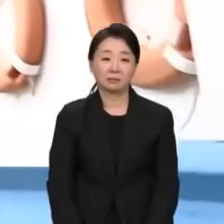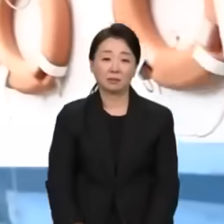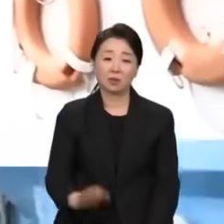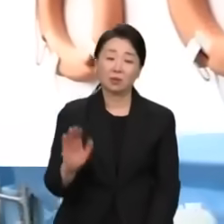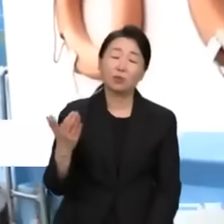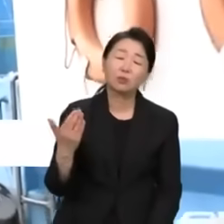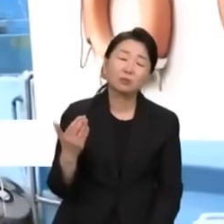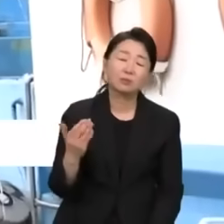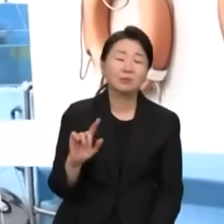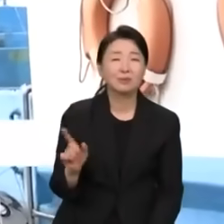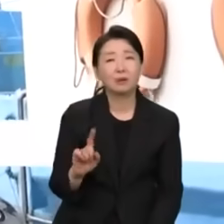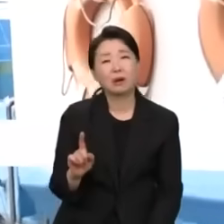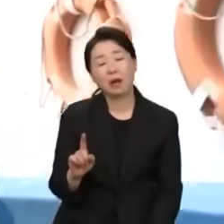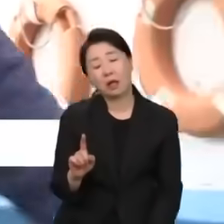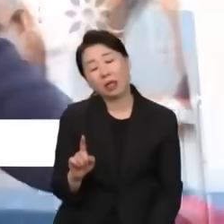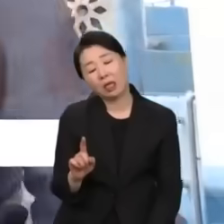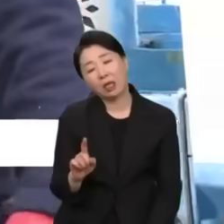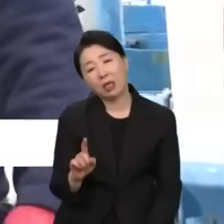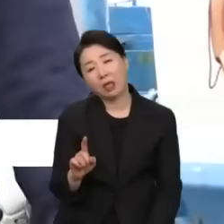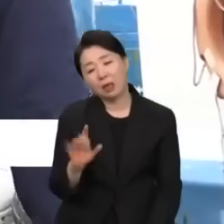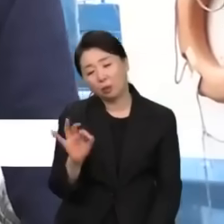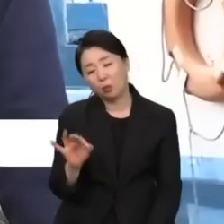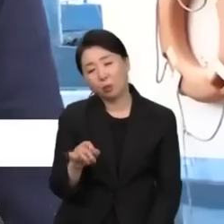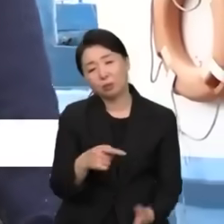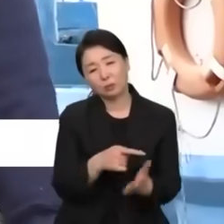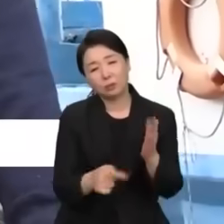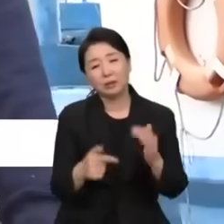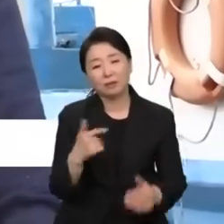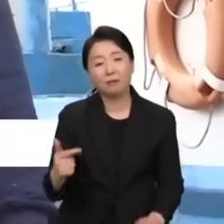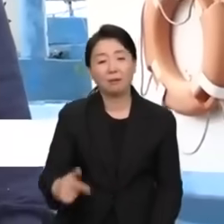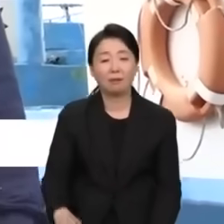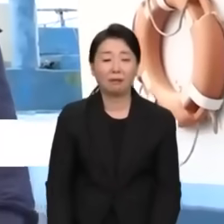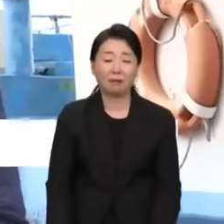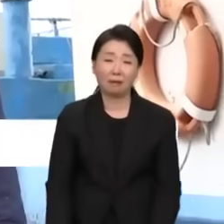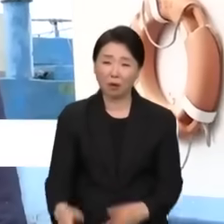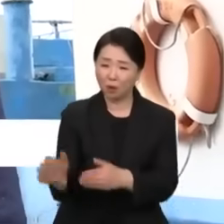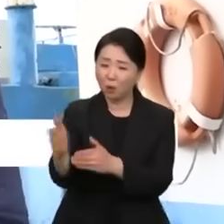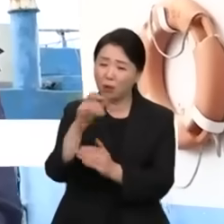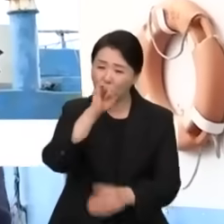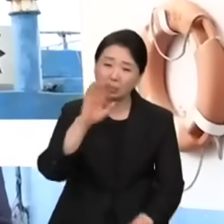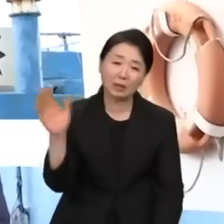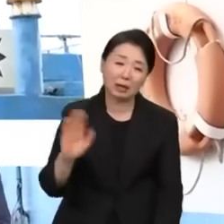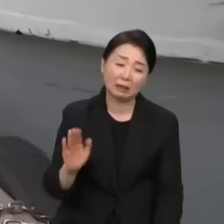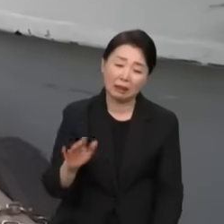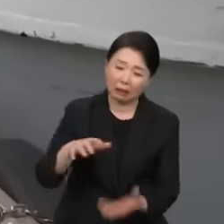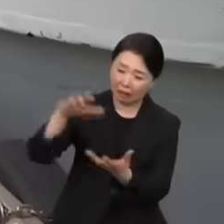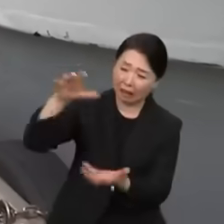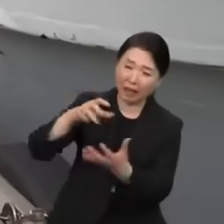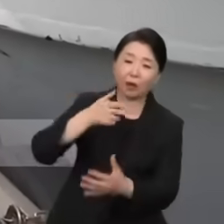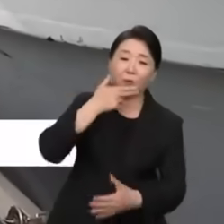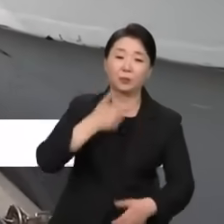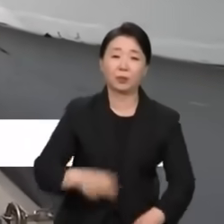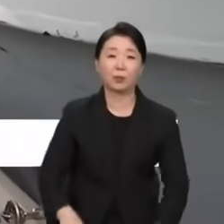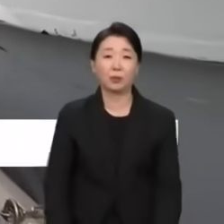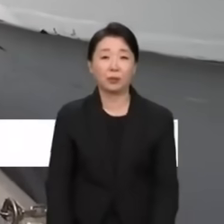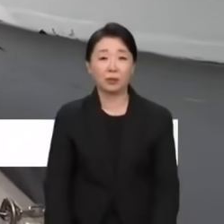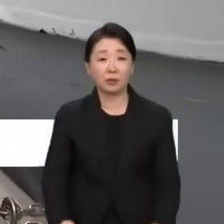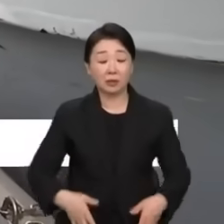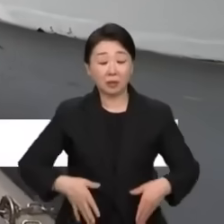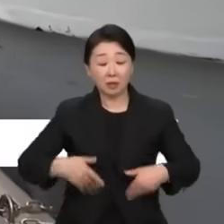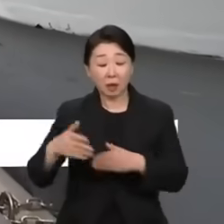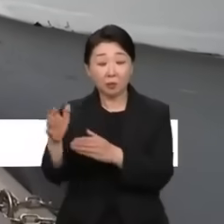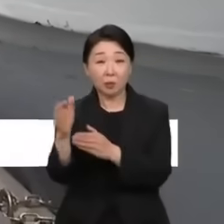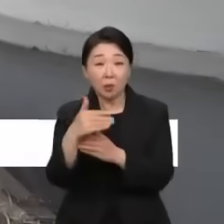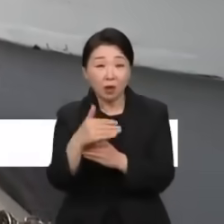거의 경기 적자. 나도 생각하고 양도 없고. 그래, 남쪽 고기가